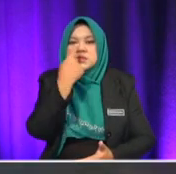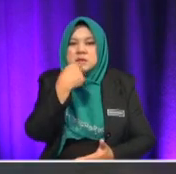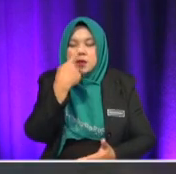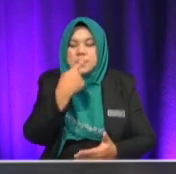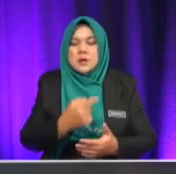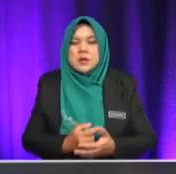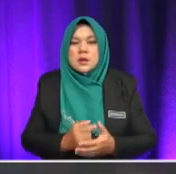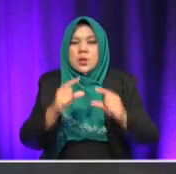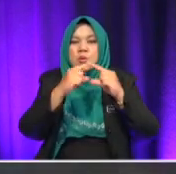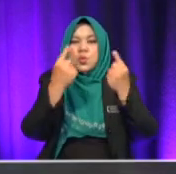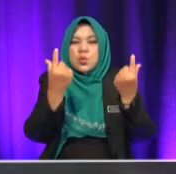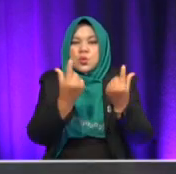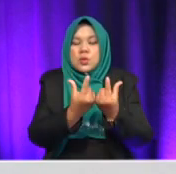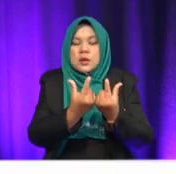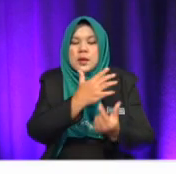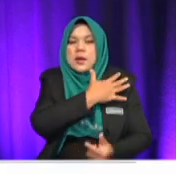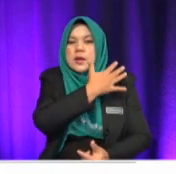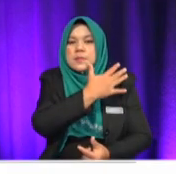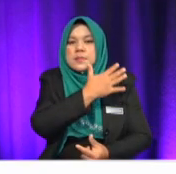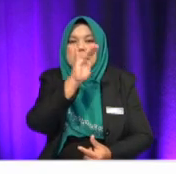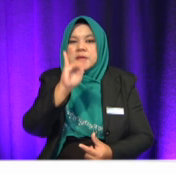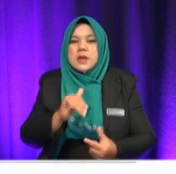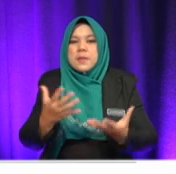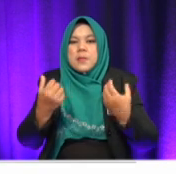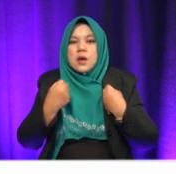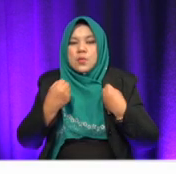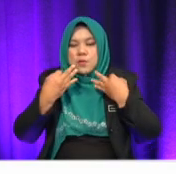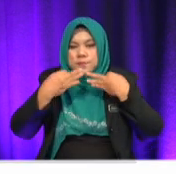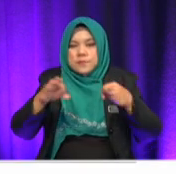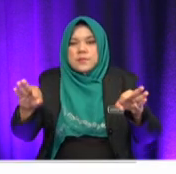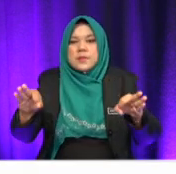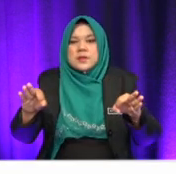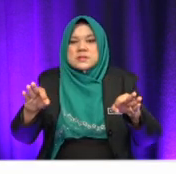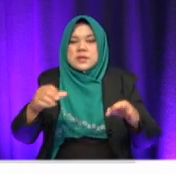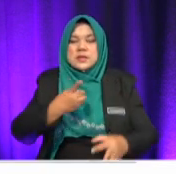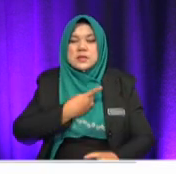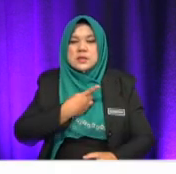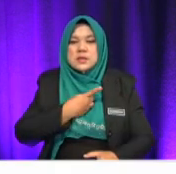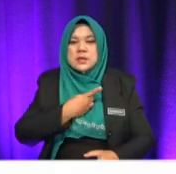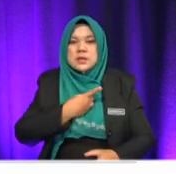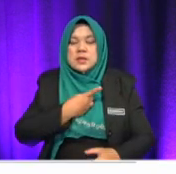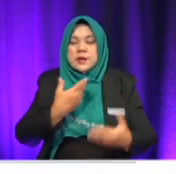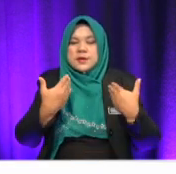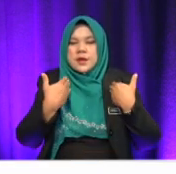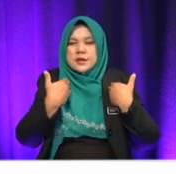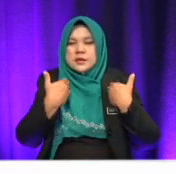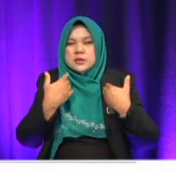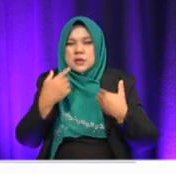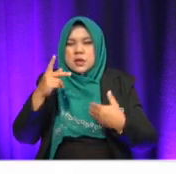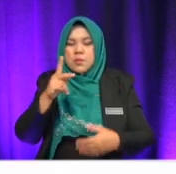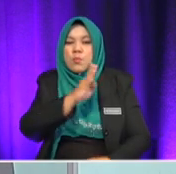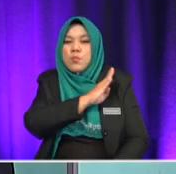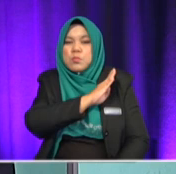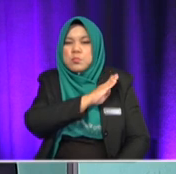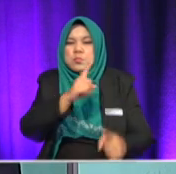hamba ialah golongan hamba yang ingin membebaskan diri mereka duduk di bawah orang makan mereka bebas itu ada dipanggil hamba